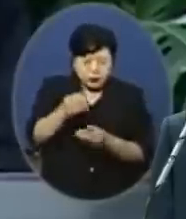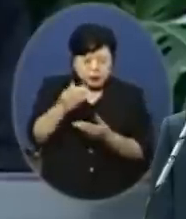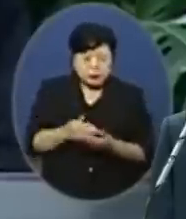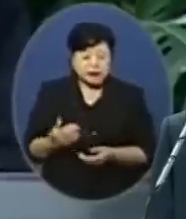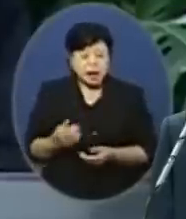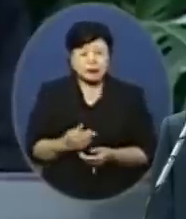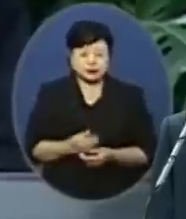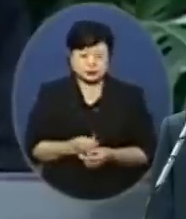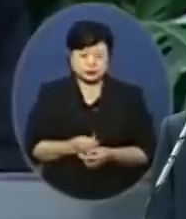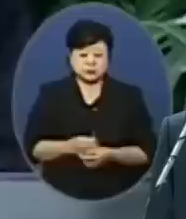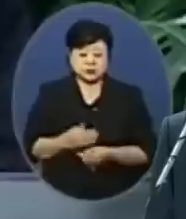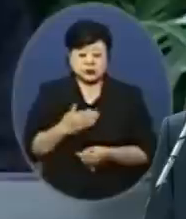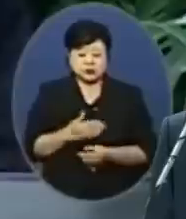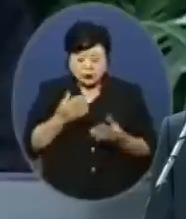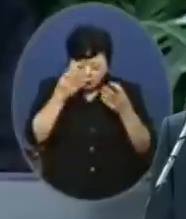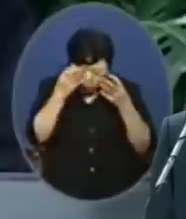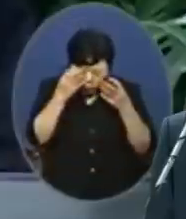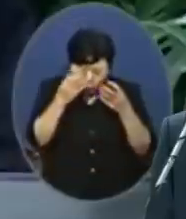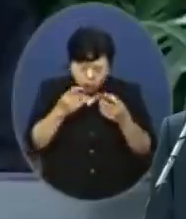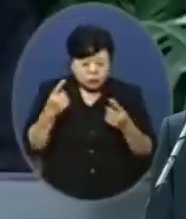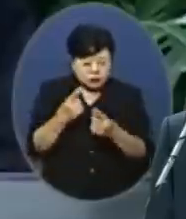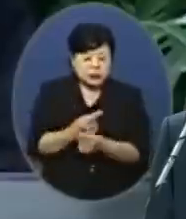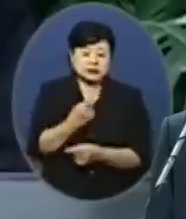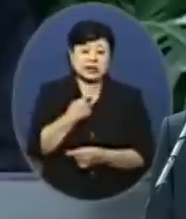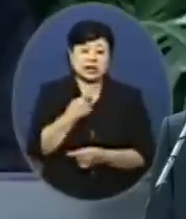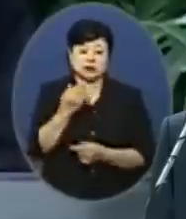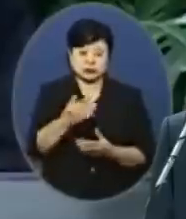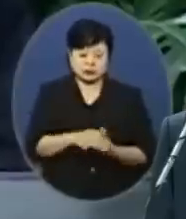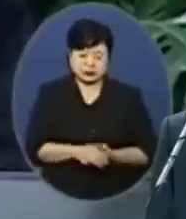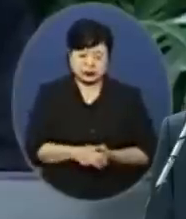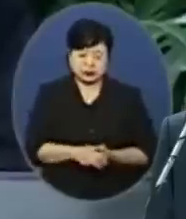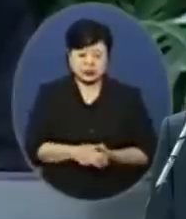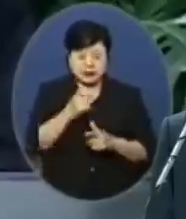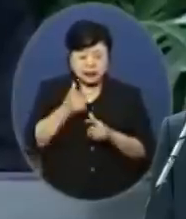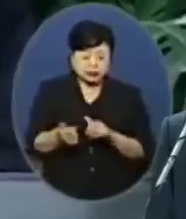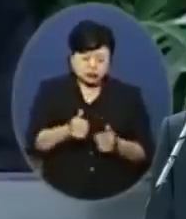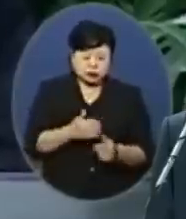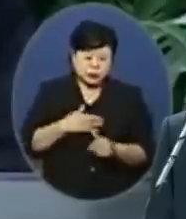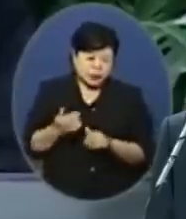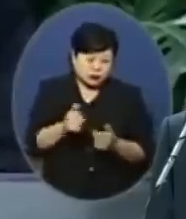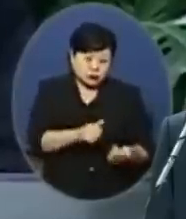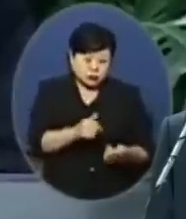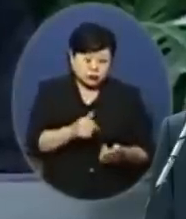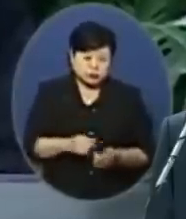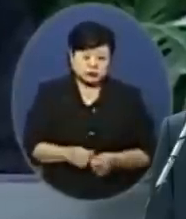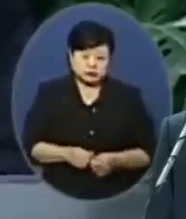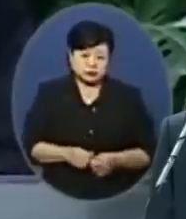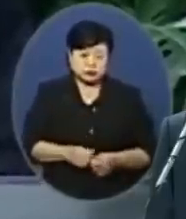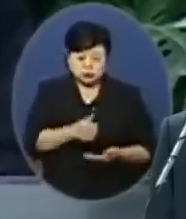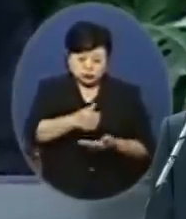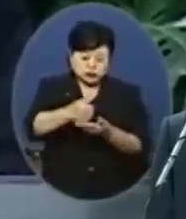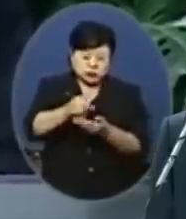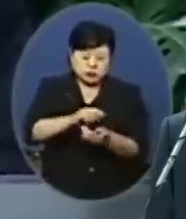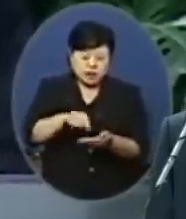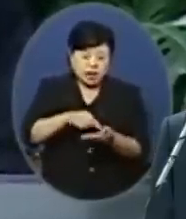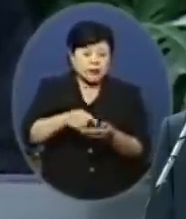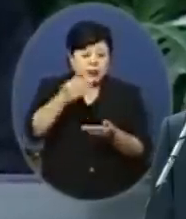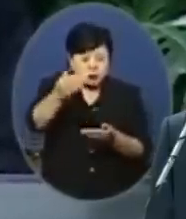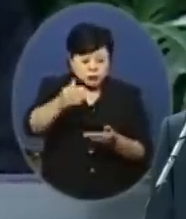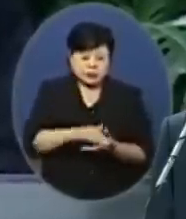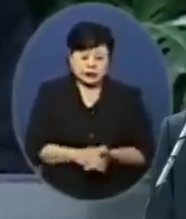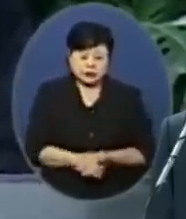아픔과 공포와 육체적 고통을 대신 당해 주신 것입니다. 예수 죽음, 내 죽음, 내 죽음을 다 주님 청산해 준